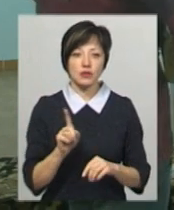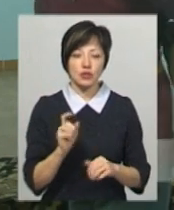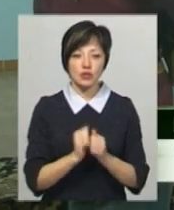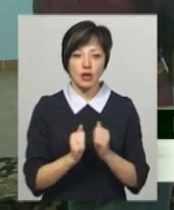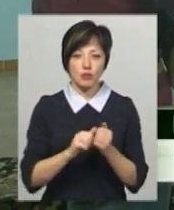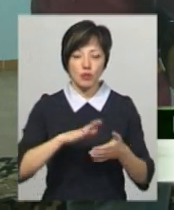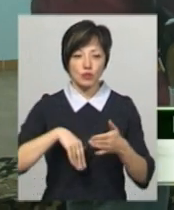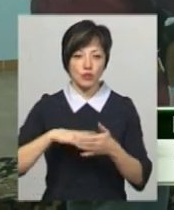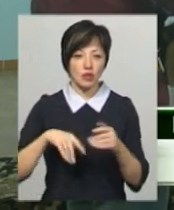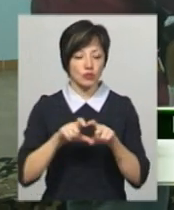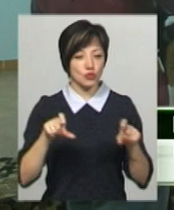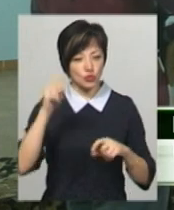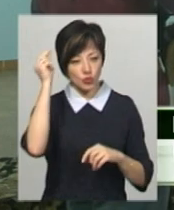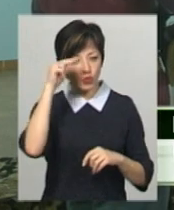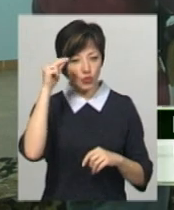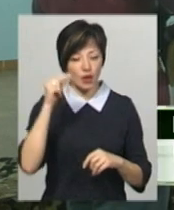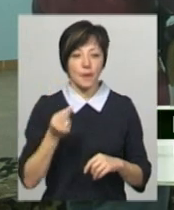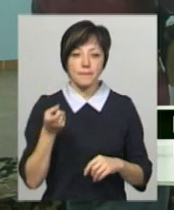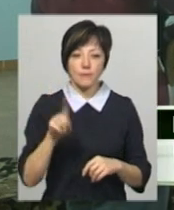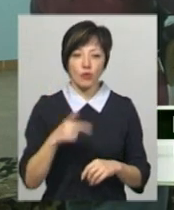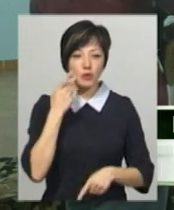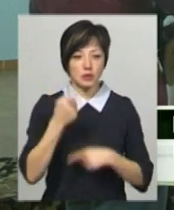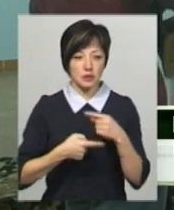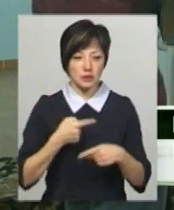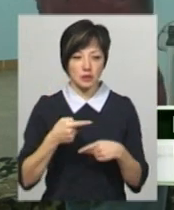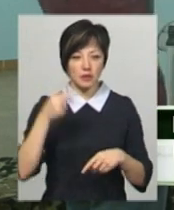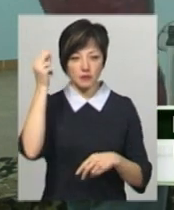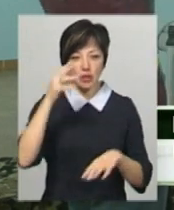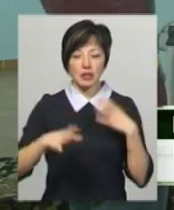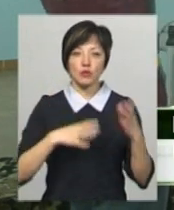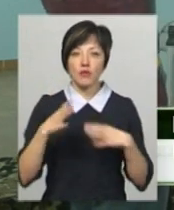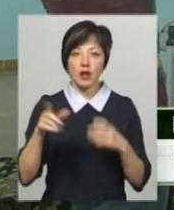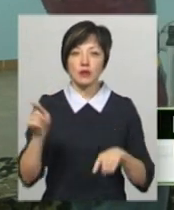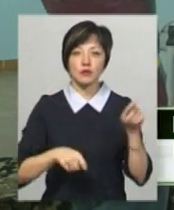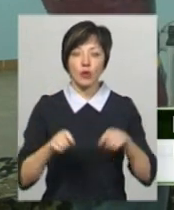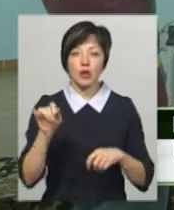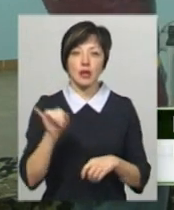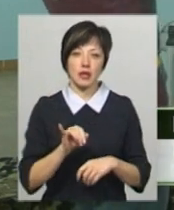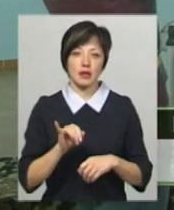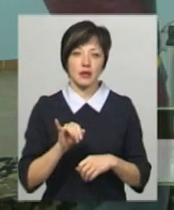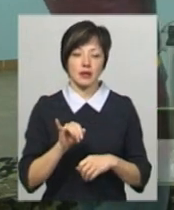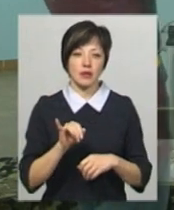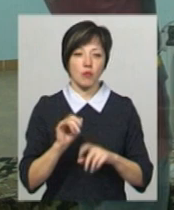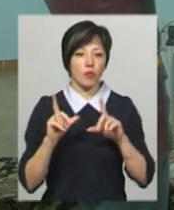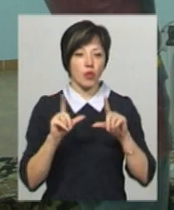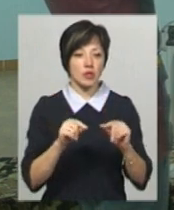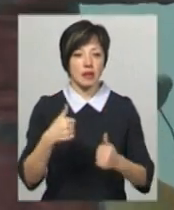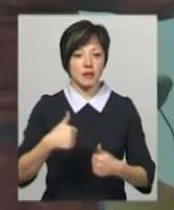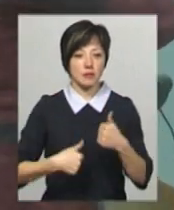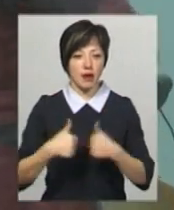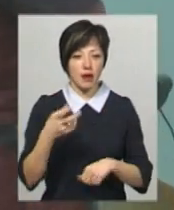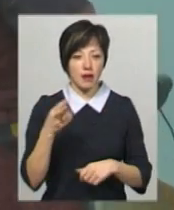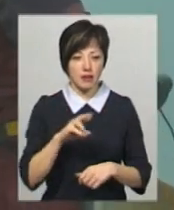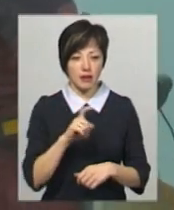часто пропускаю школу, оскільки весь час в навчально-тренувальних зборах та поїздках на змаганнях.